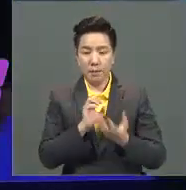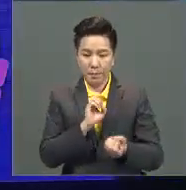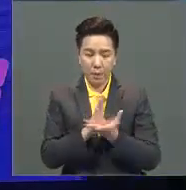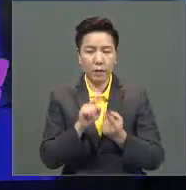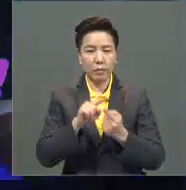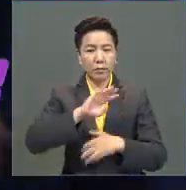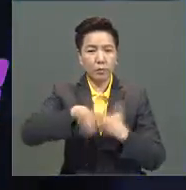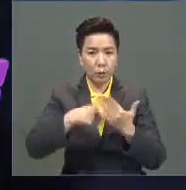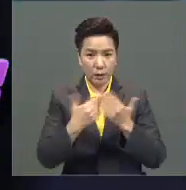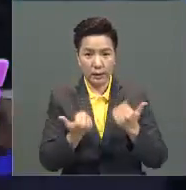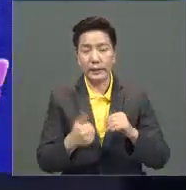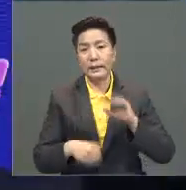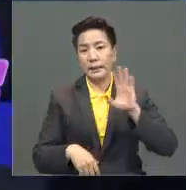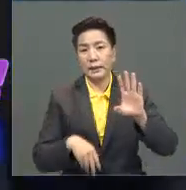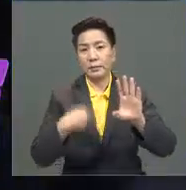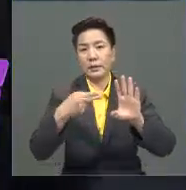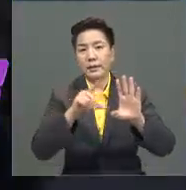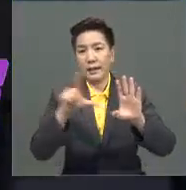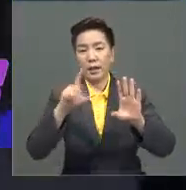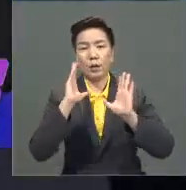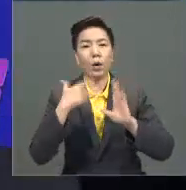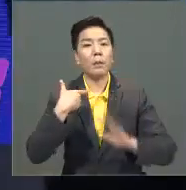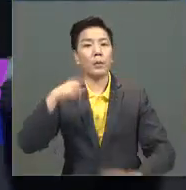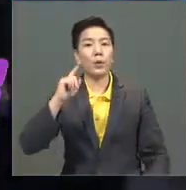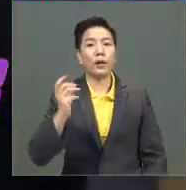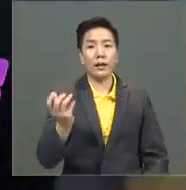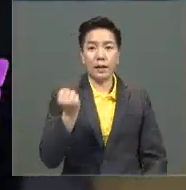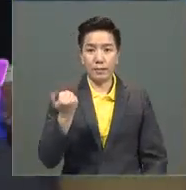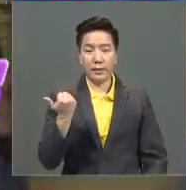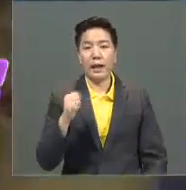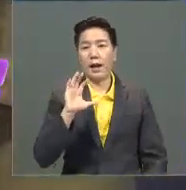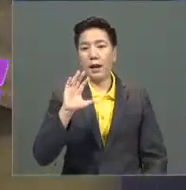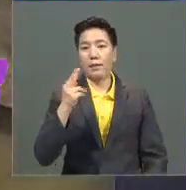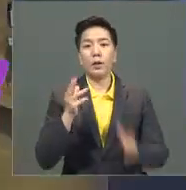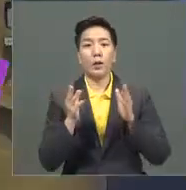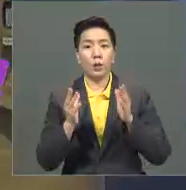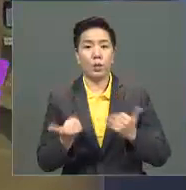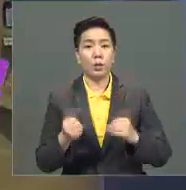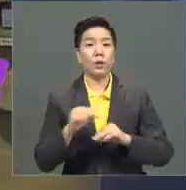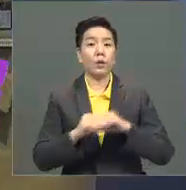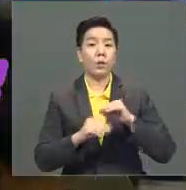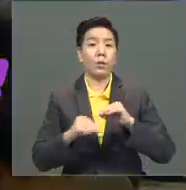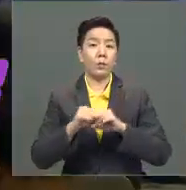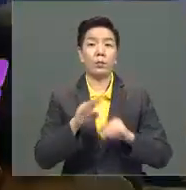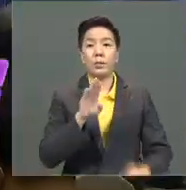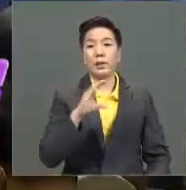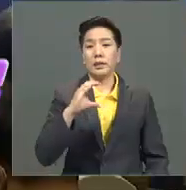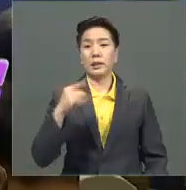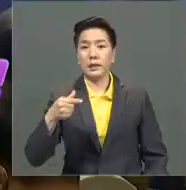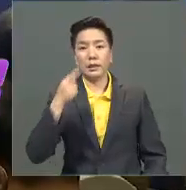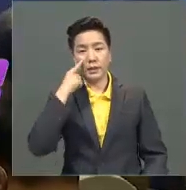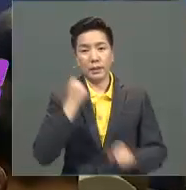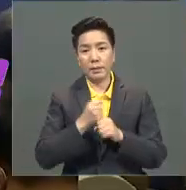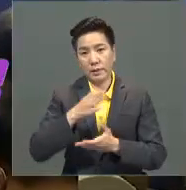กระทบไม่น้อยกว่า 40,000 ล้านบาทและมีผู้ได้รับประโยชน์ไม่น้อยกว่า 50,000 คนซึ่งโครงการ BCG จะพัฒน